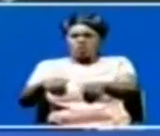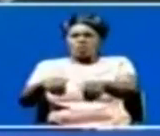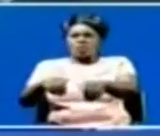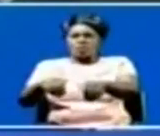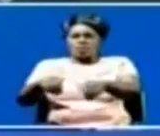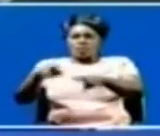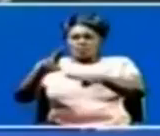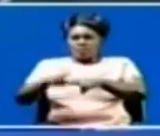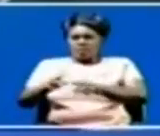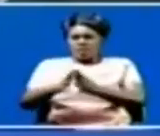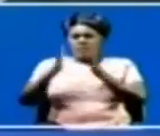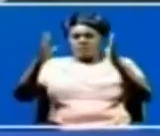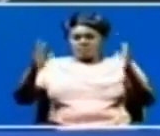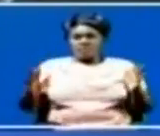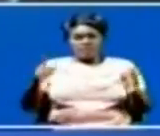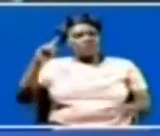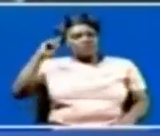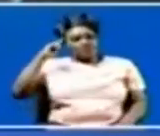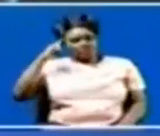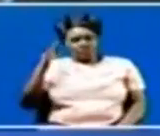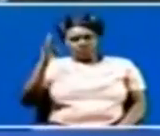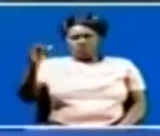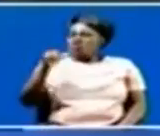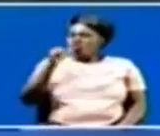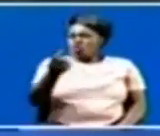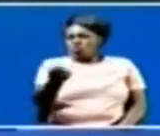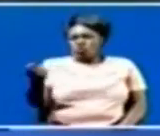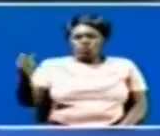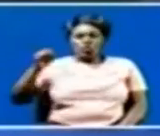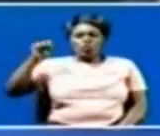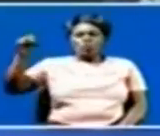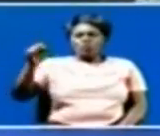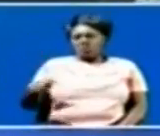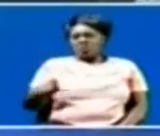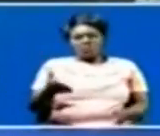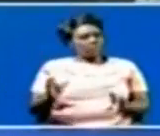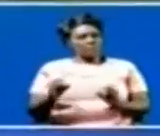kubwa yenye tunafikiria huko mbele. Wacha hii siasa kidogo kidogo ya local hapa.